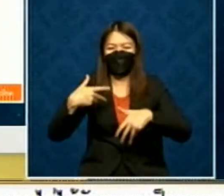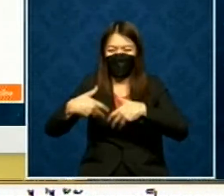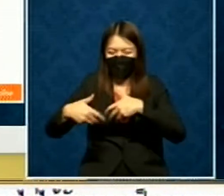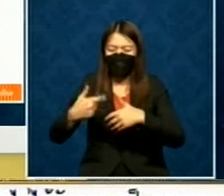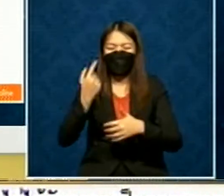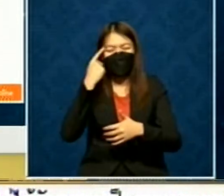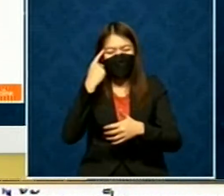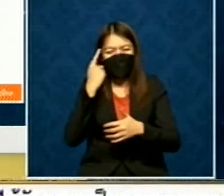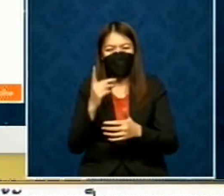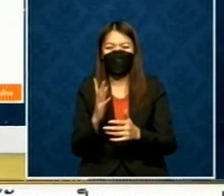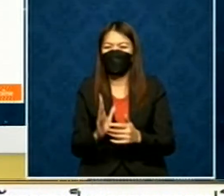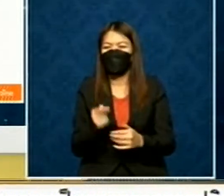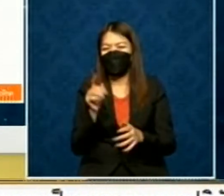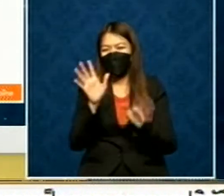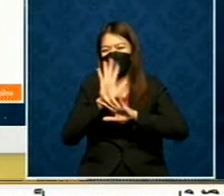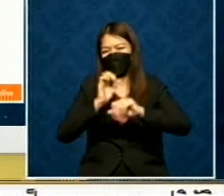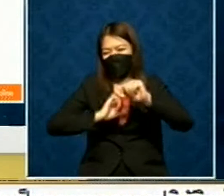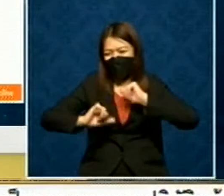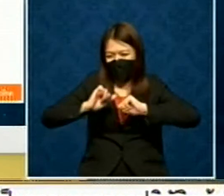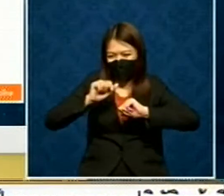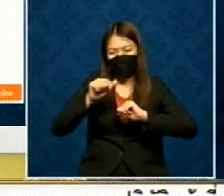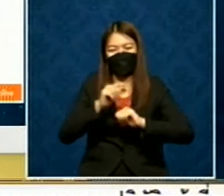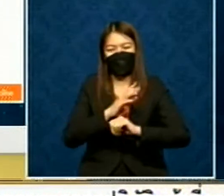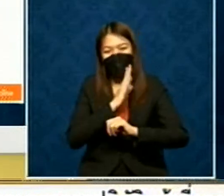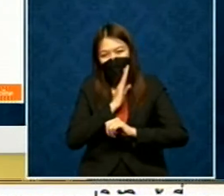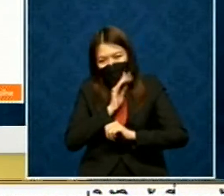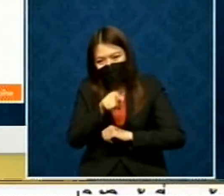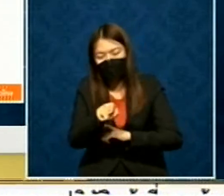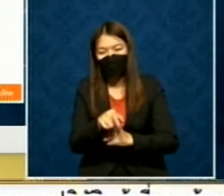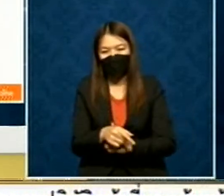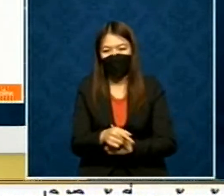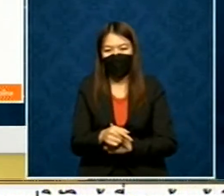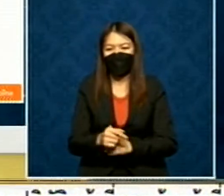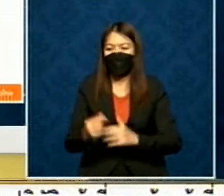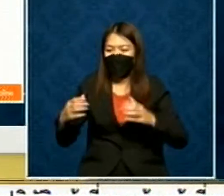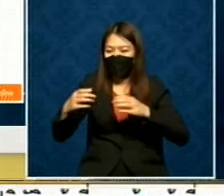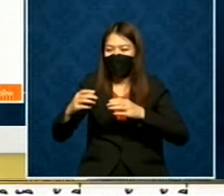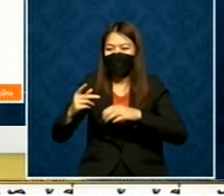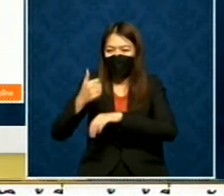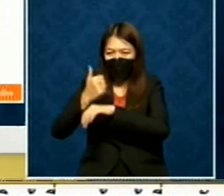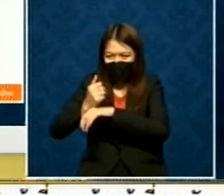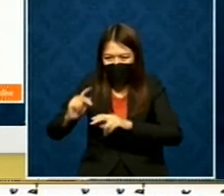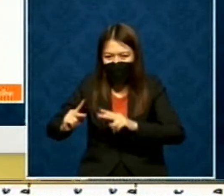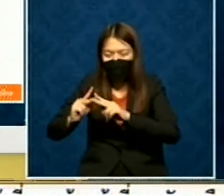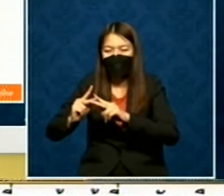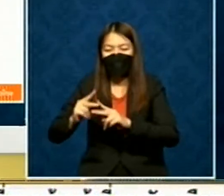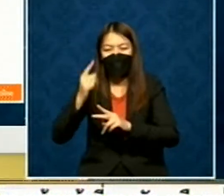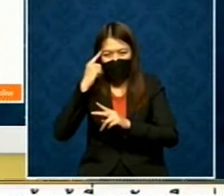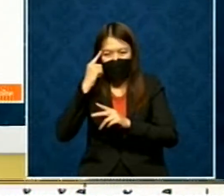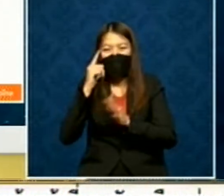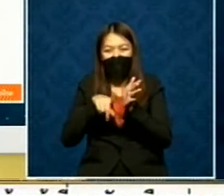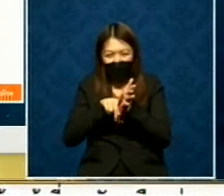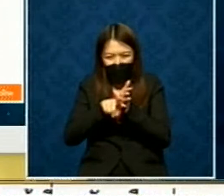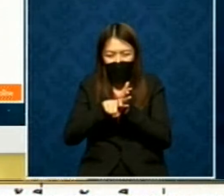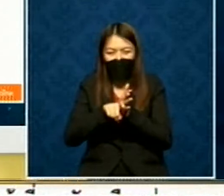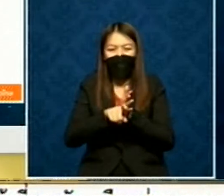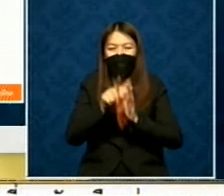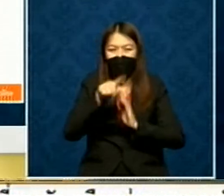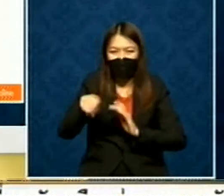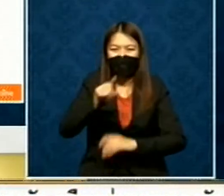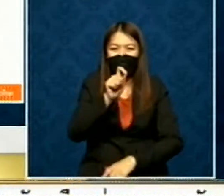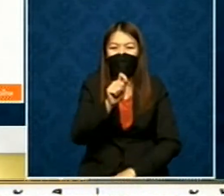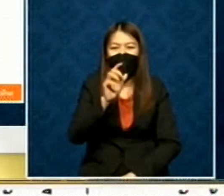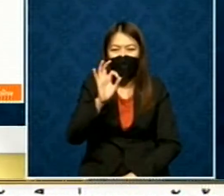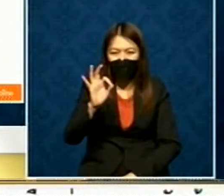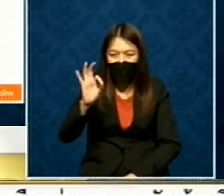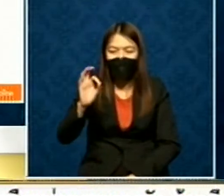ครตบตาคนไทยทประเทศเพรจรๆแล้วขณะรฐมัตีรู้มานานแล้ววามีโกระบาด ASF แต่ท้องตามโยอย